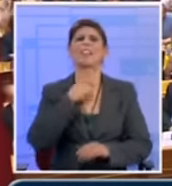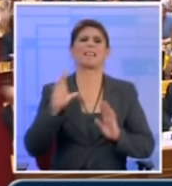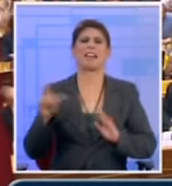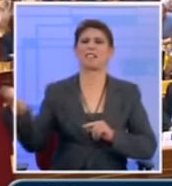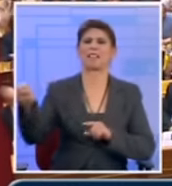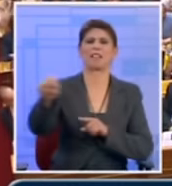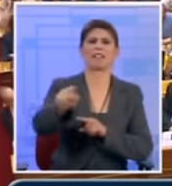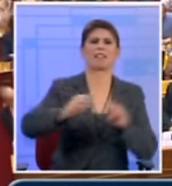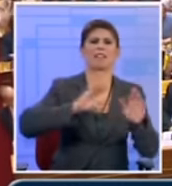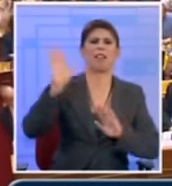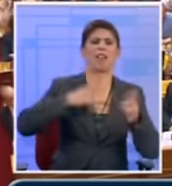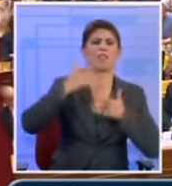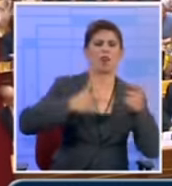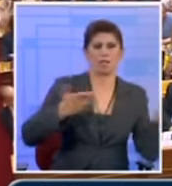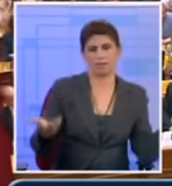εσείς.